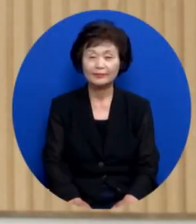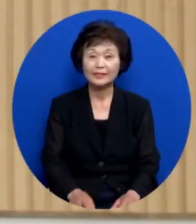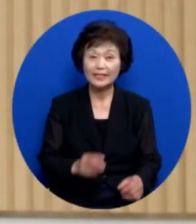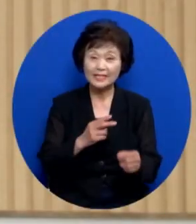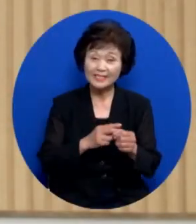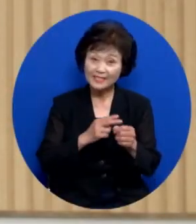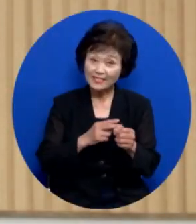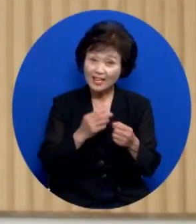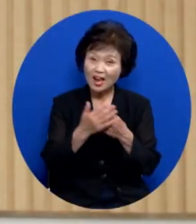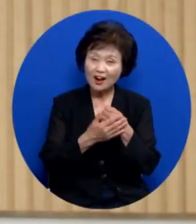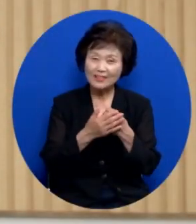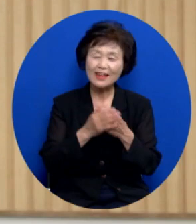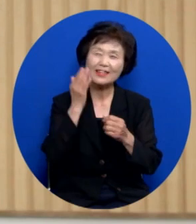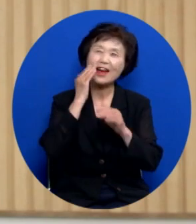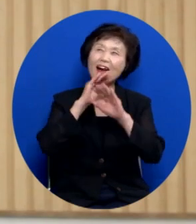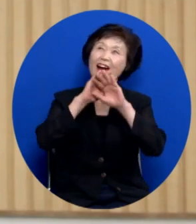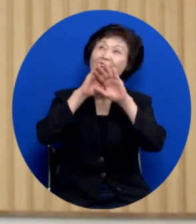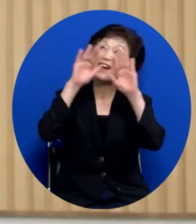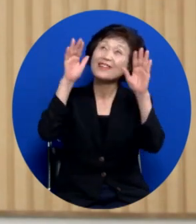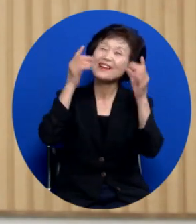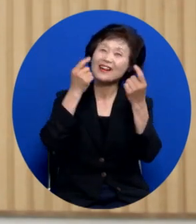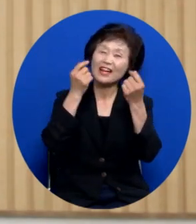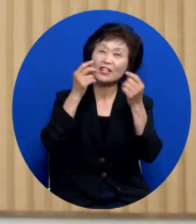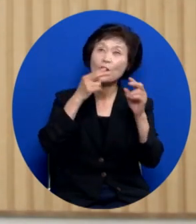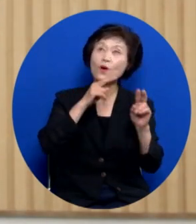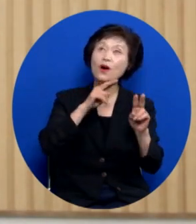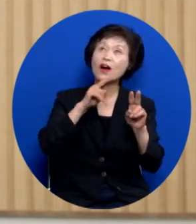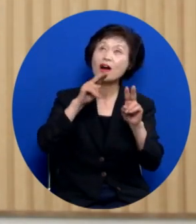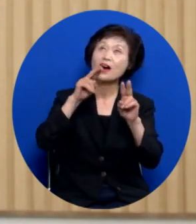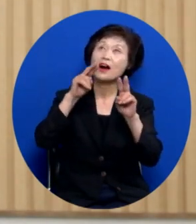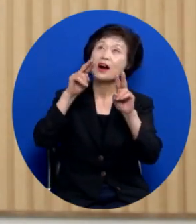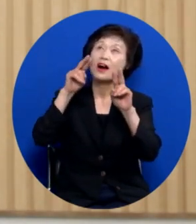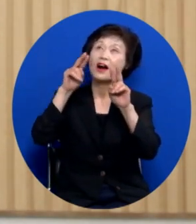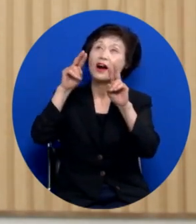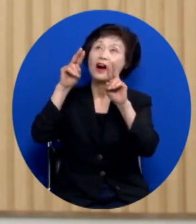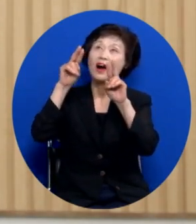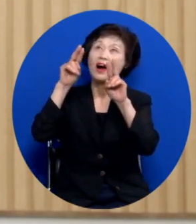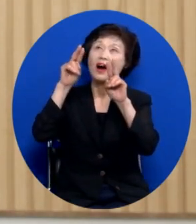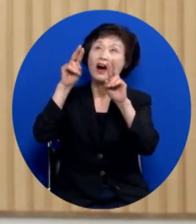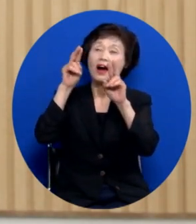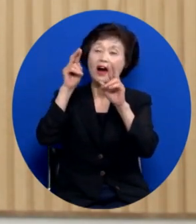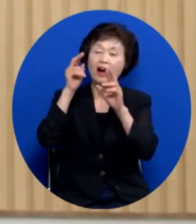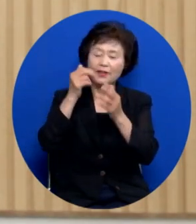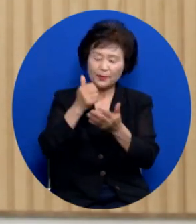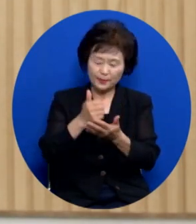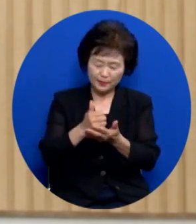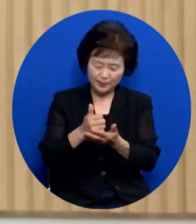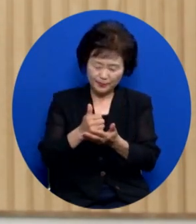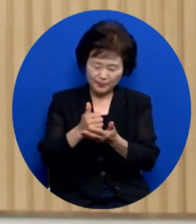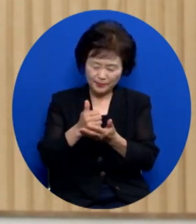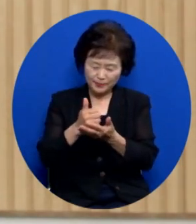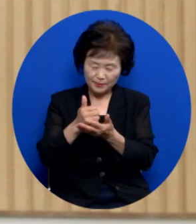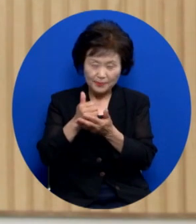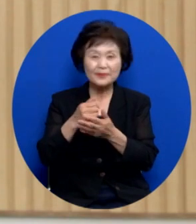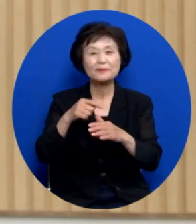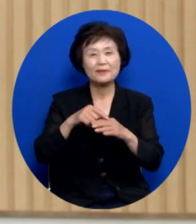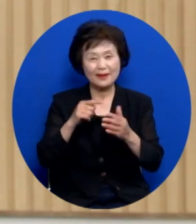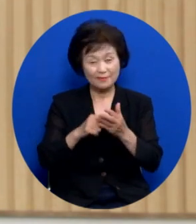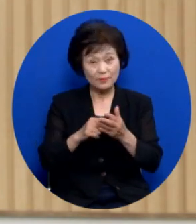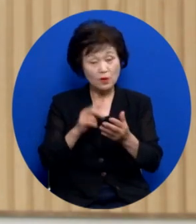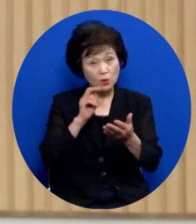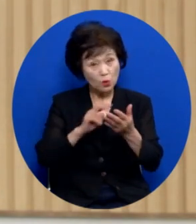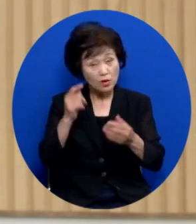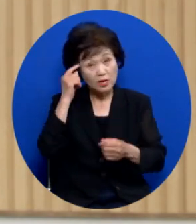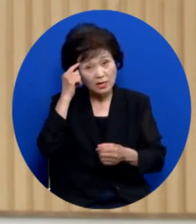스승의 은혜는 하늘 같아서 우러러 볼수록 높아만 지네. 이 노래를 생각하면